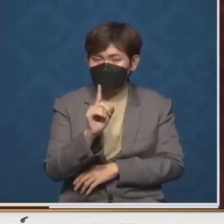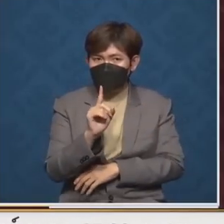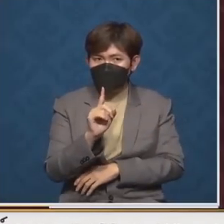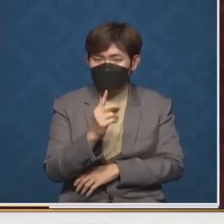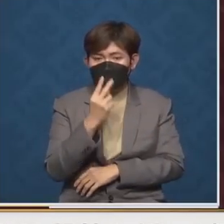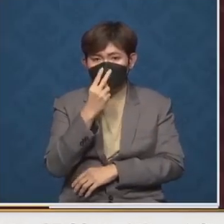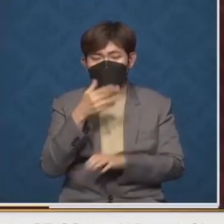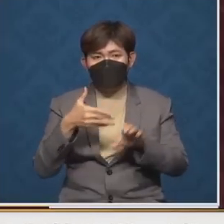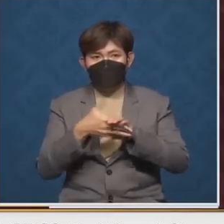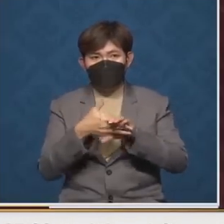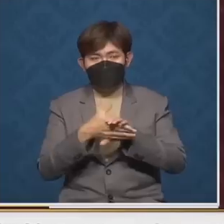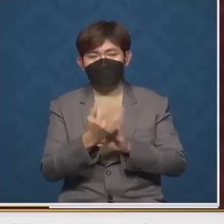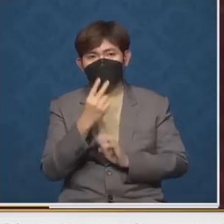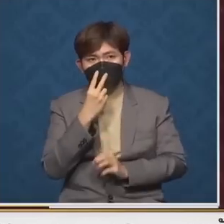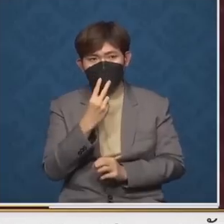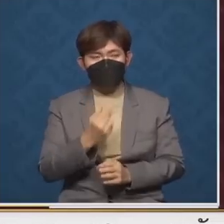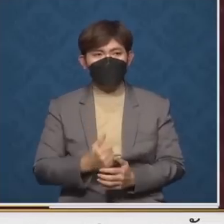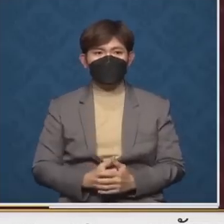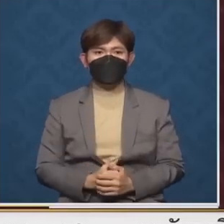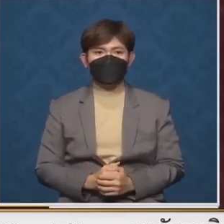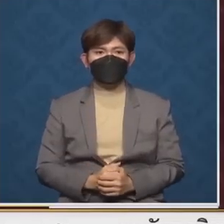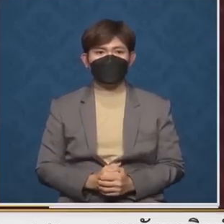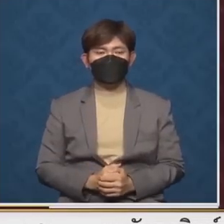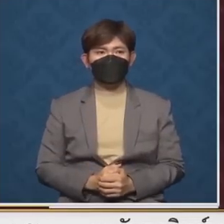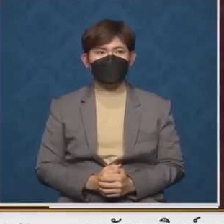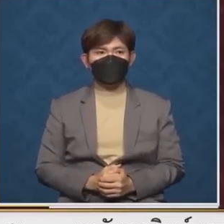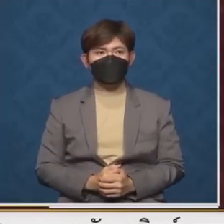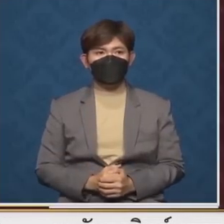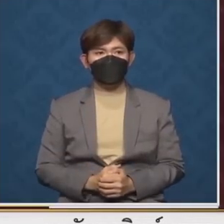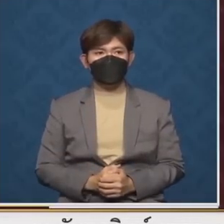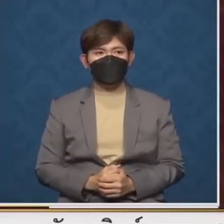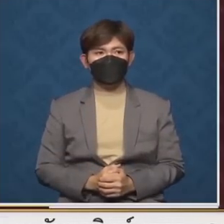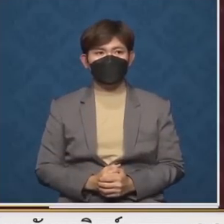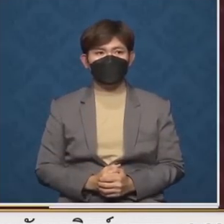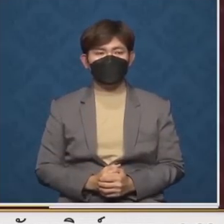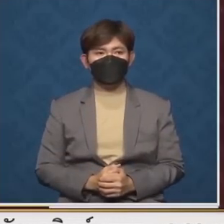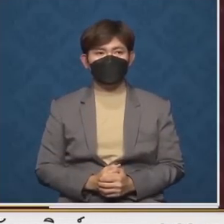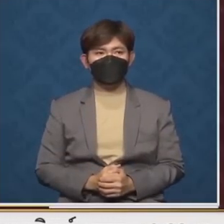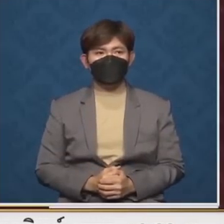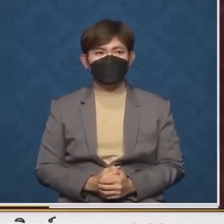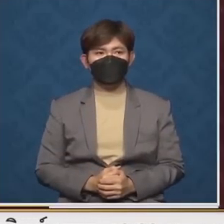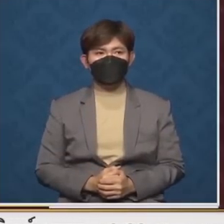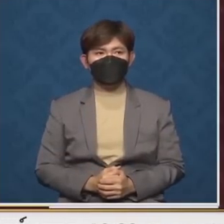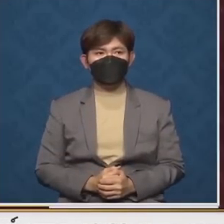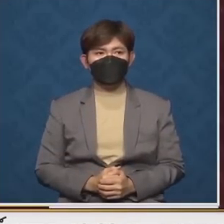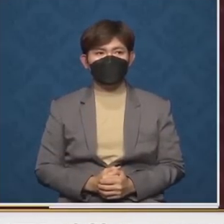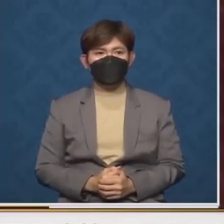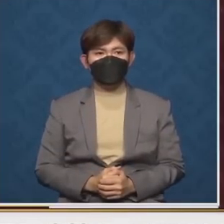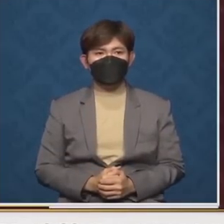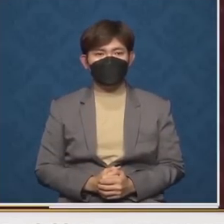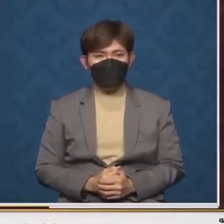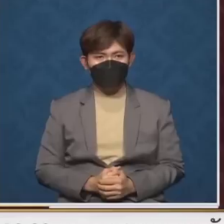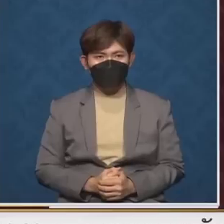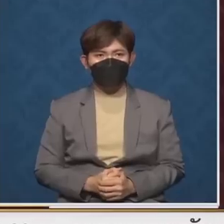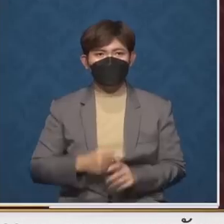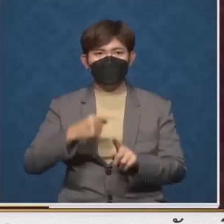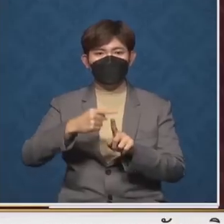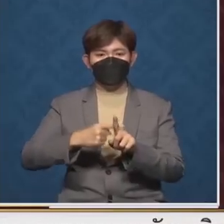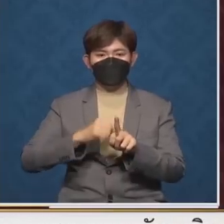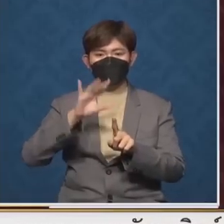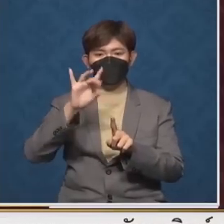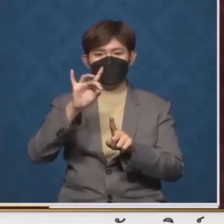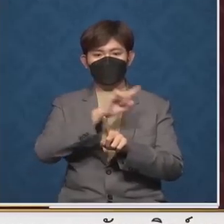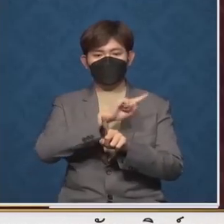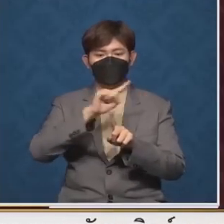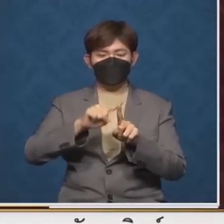ไปดูแผนต่ไปครับพอต่มาอีกนะครับวันที่ 27 สิงห